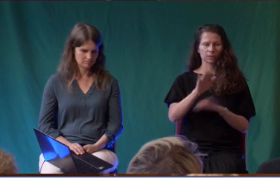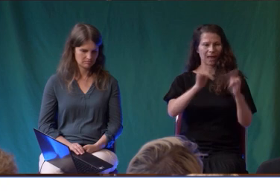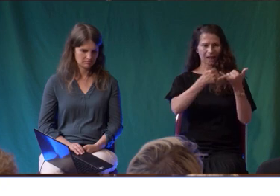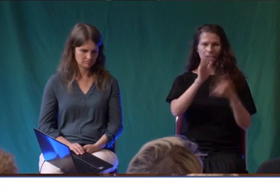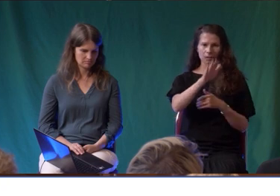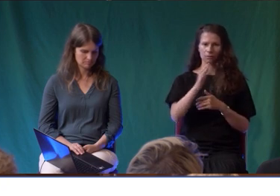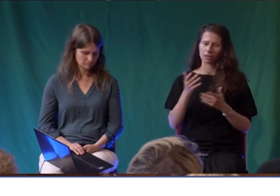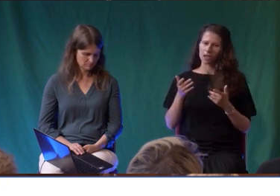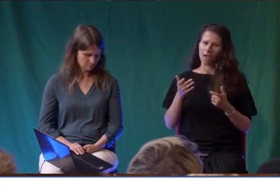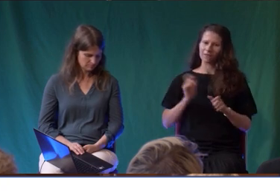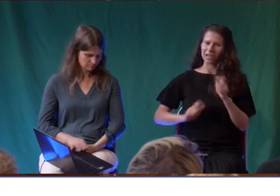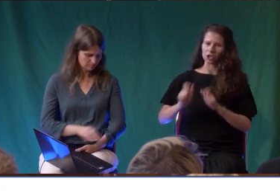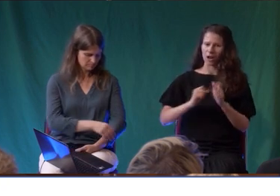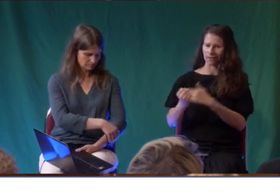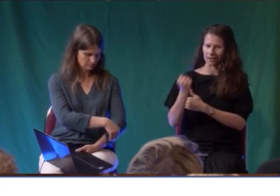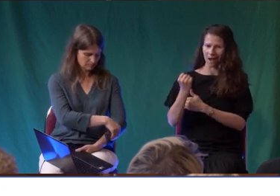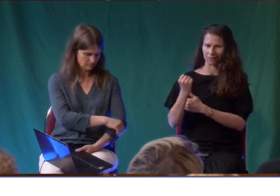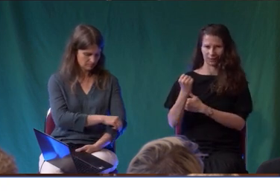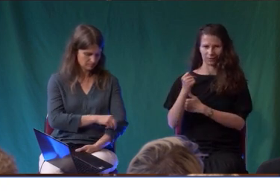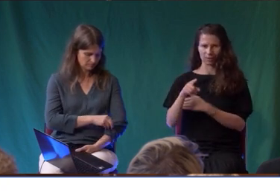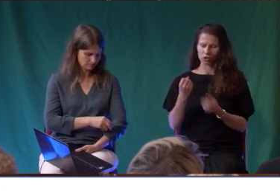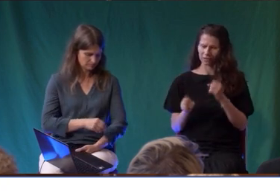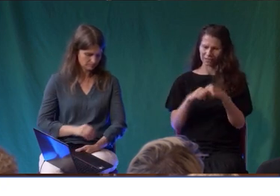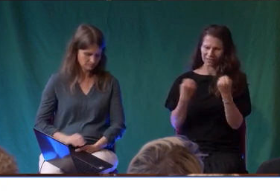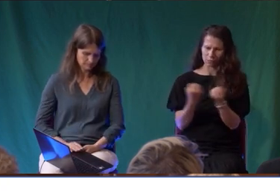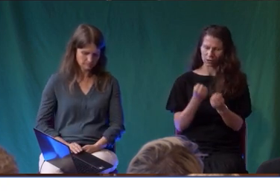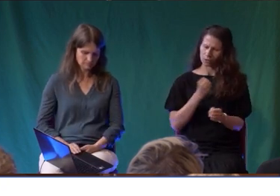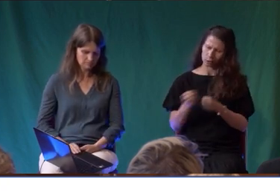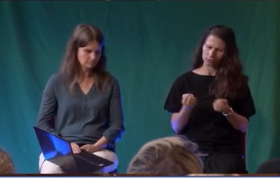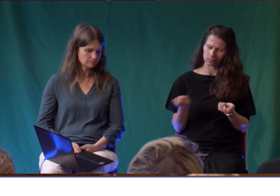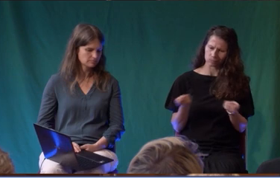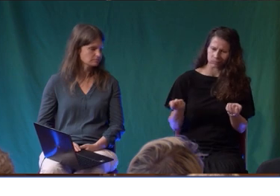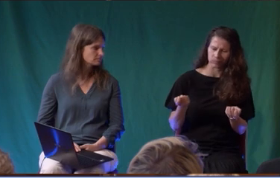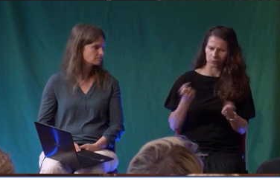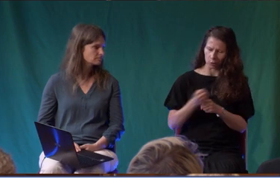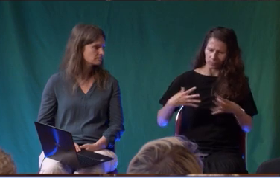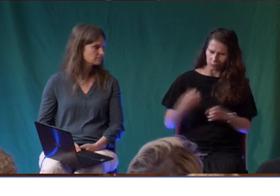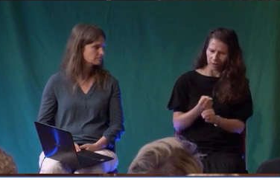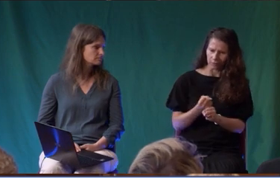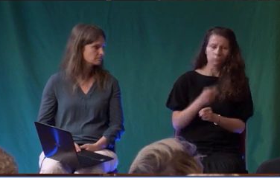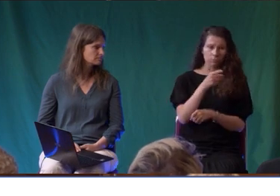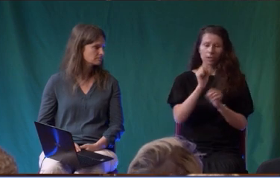mit schwierigen Situationen umgehen zu müssen wie man diese auch stärken kann